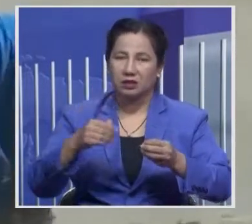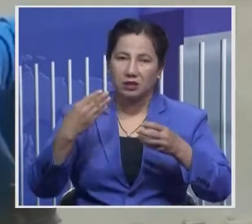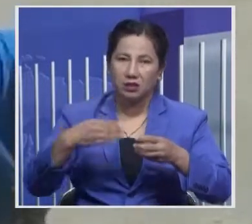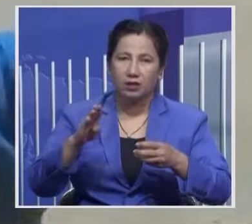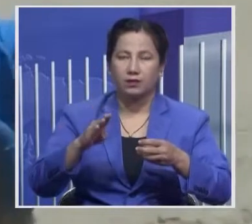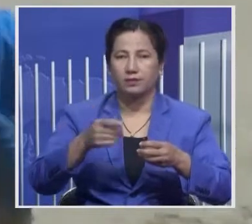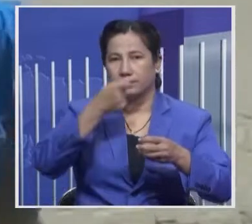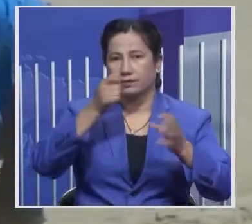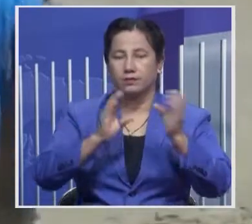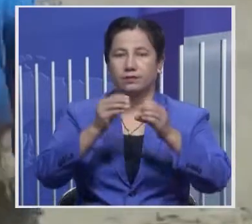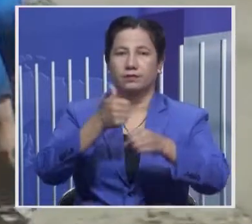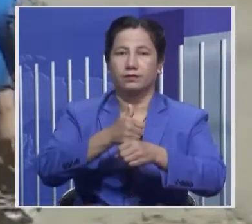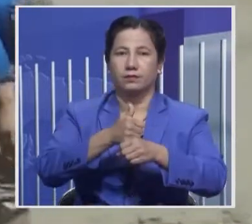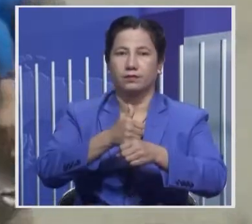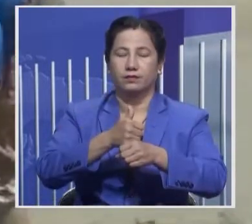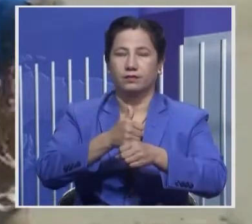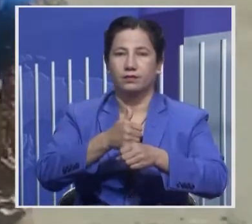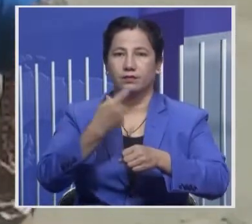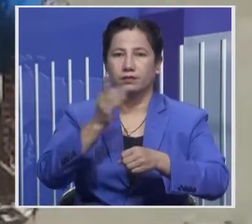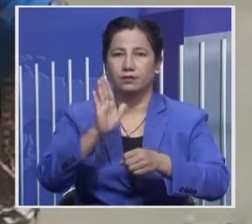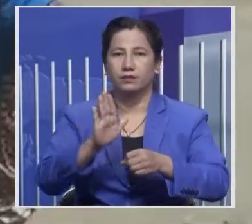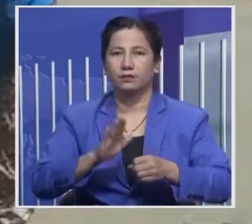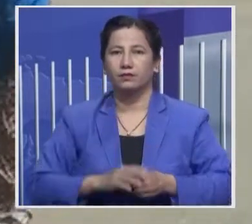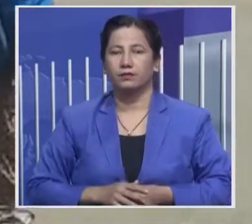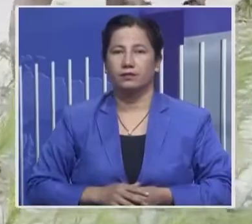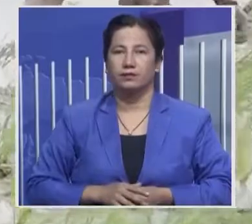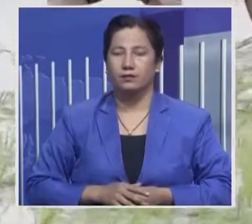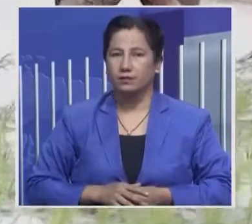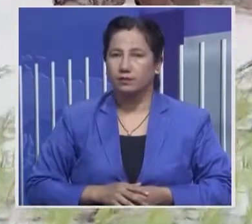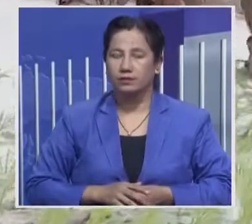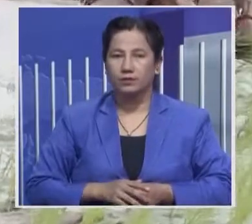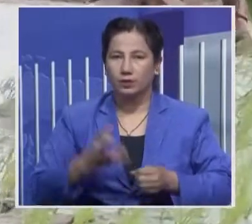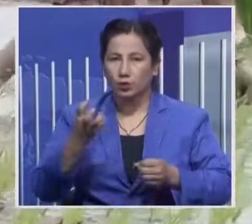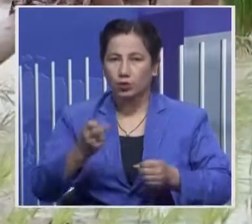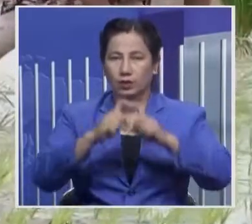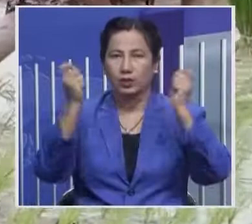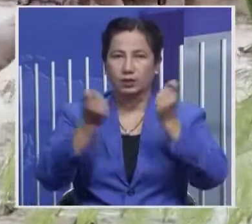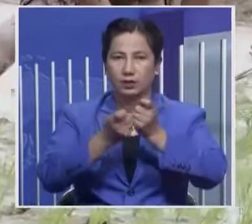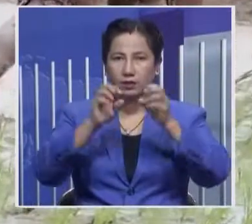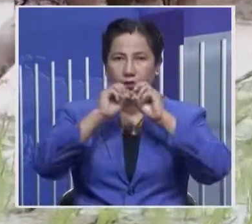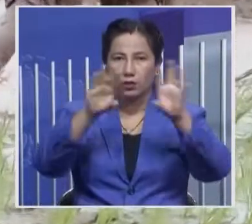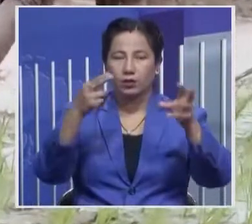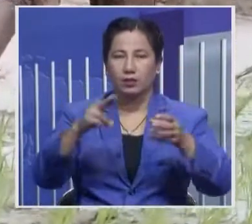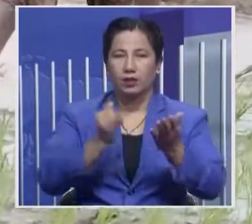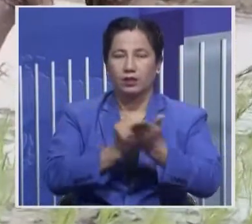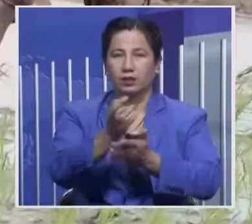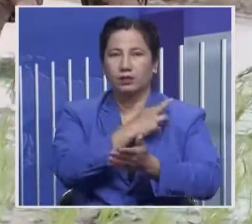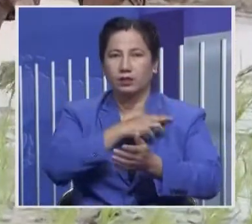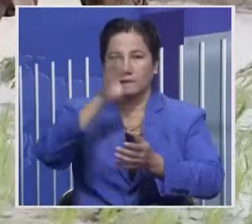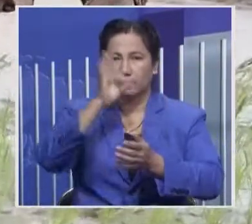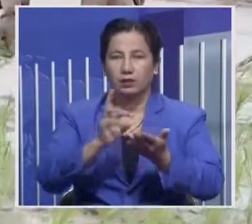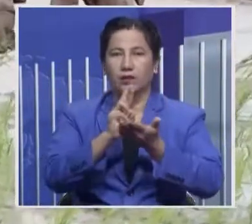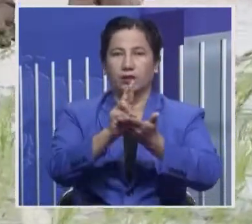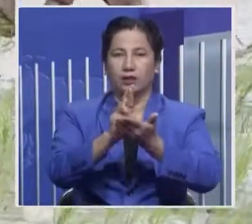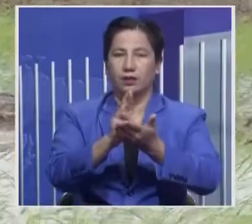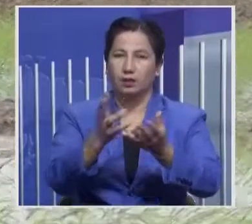भइरहेको गाउँपालिकाका अध्यक्ष इस्तियाक अहमद शाहले जानकारी दिनुभयो। सुक्खा क्षेत्र घोषणा भइसकेकाले किसानका लागि विशेष राहतको